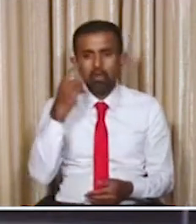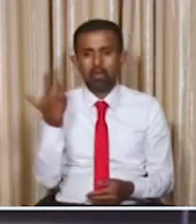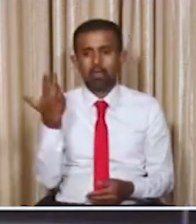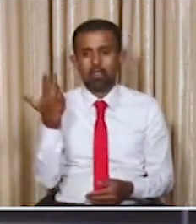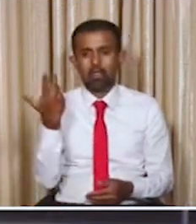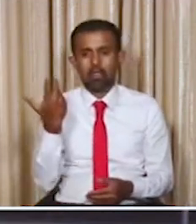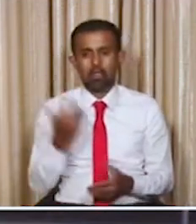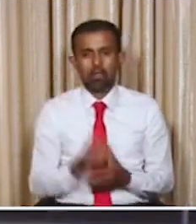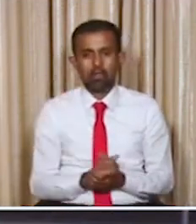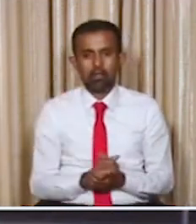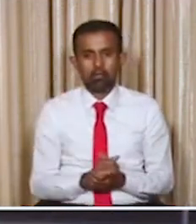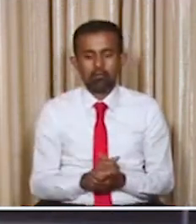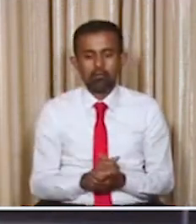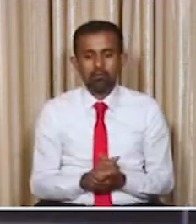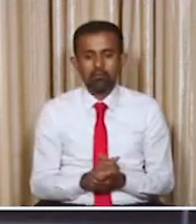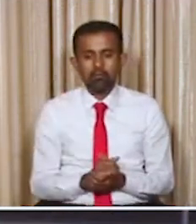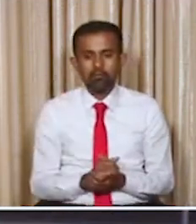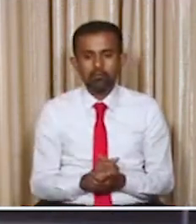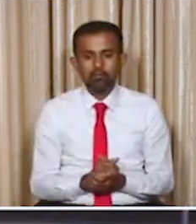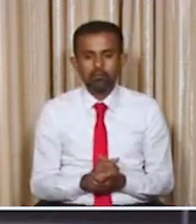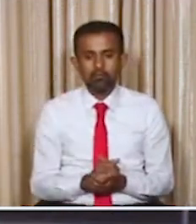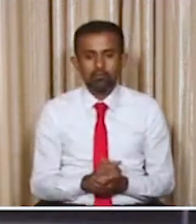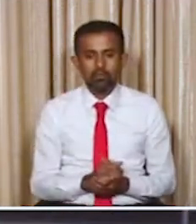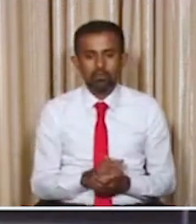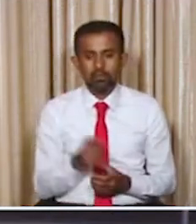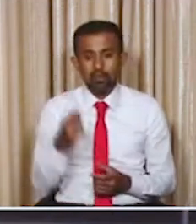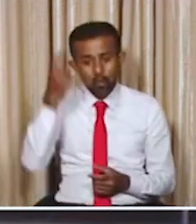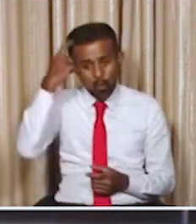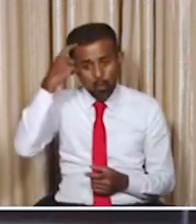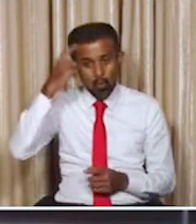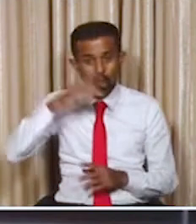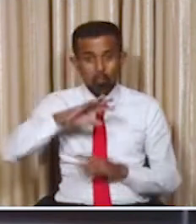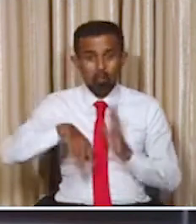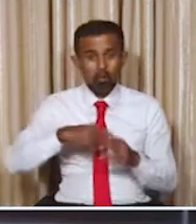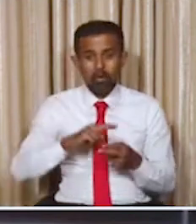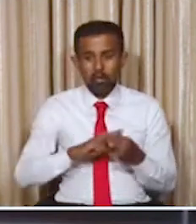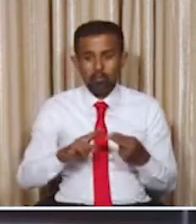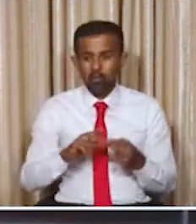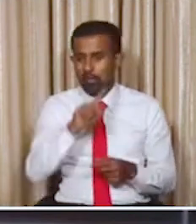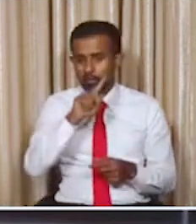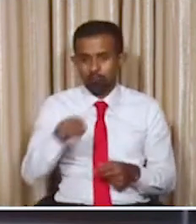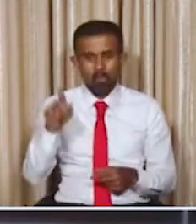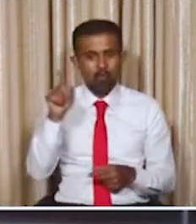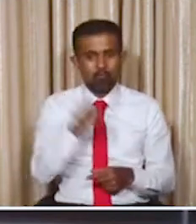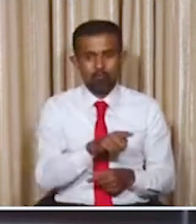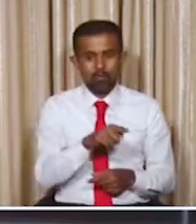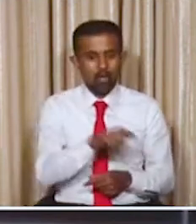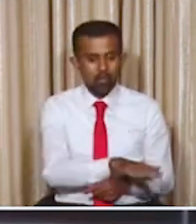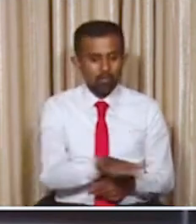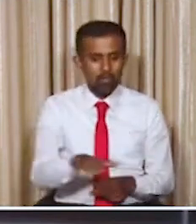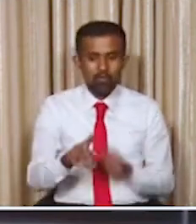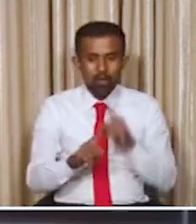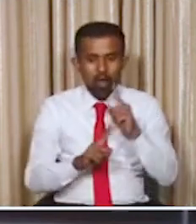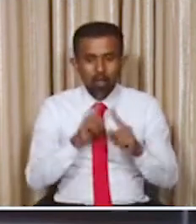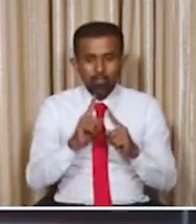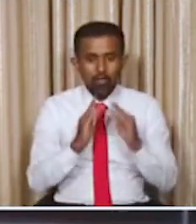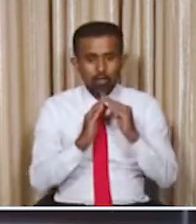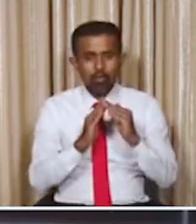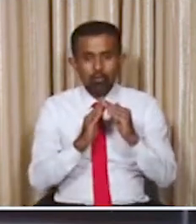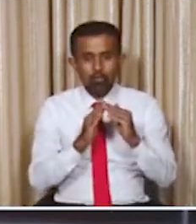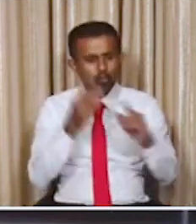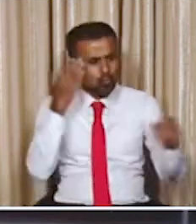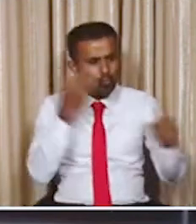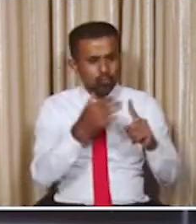නැහැ. මේ කිසි දෙයක්. ඒ හින්දා ඒගොල්ලන්ගේ ඔළු කණ්ඩේ එපා. ඒක වැරදි. ඒ දරුවන්ට කතා කරන්න පාසලේ දෙයක්